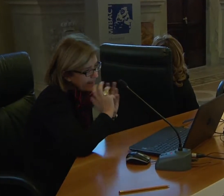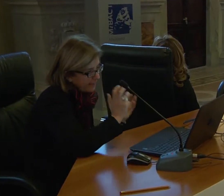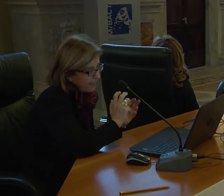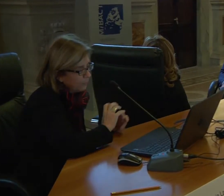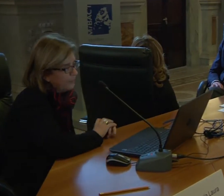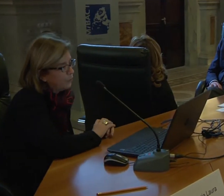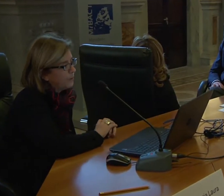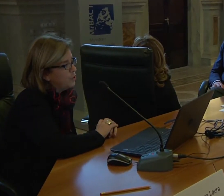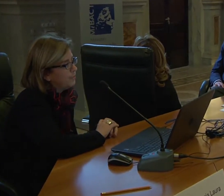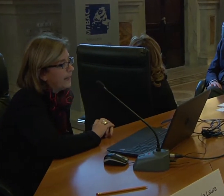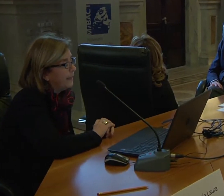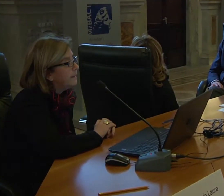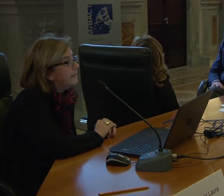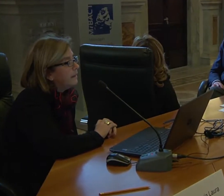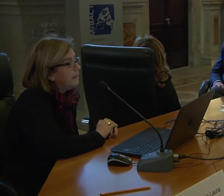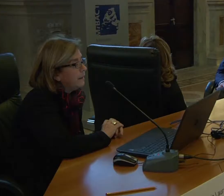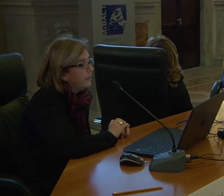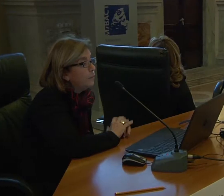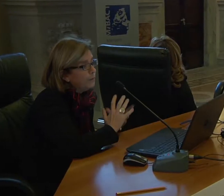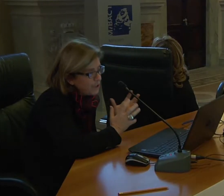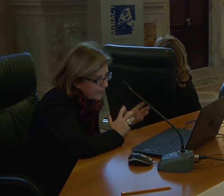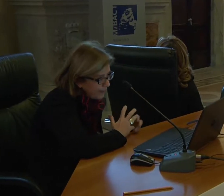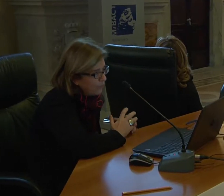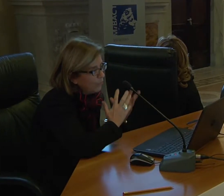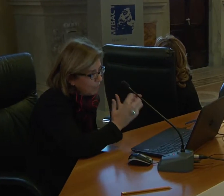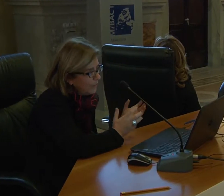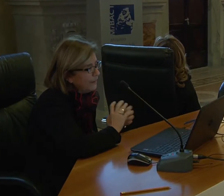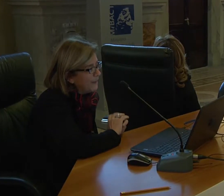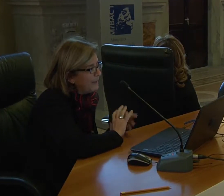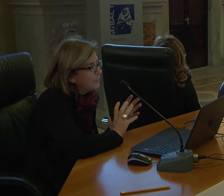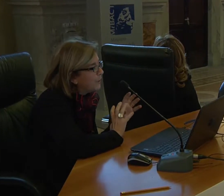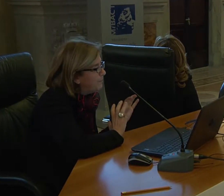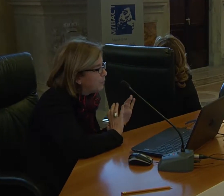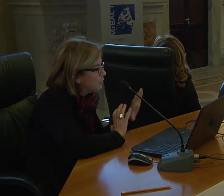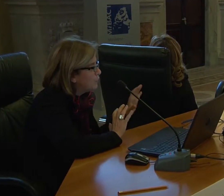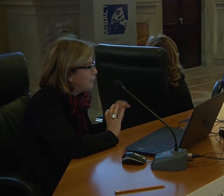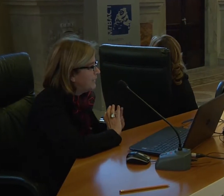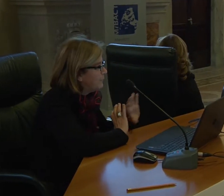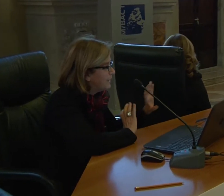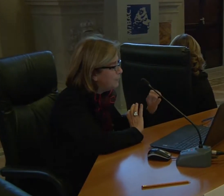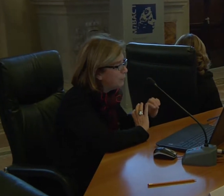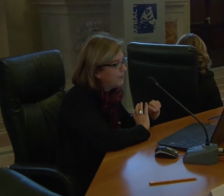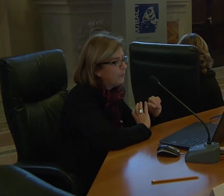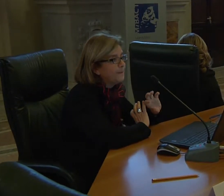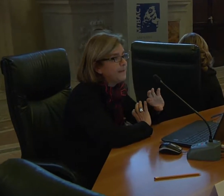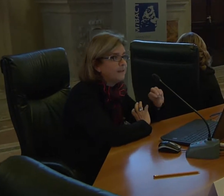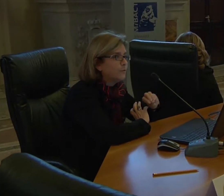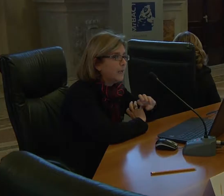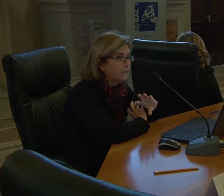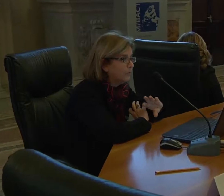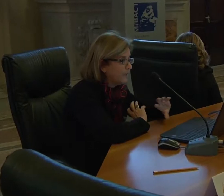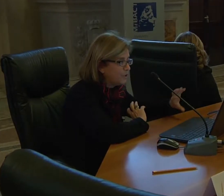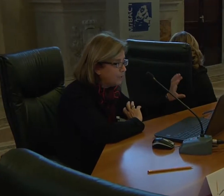sempre inerenti all'argomento principale. Come già detto, quindi ribadisco che il percorso di formazione che è sviluppato